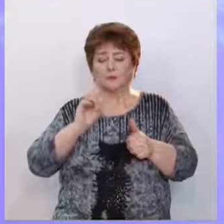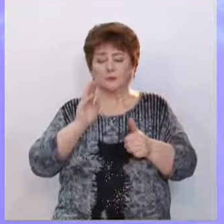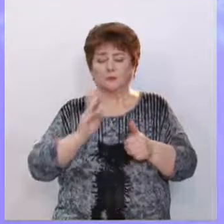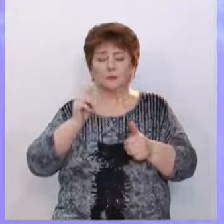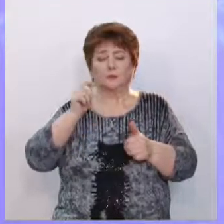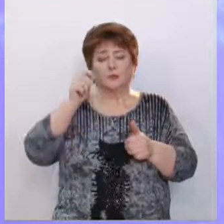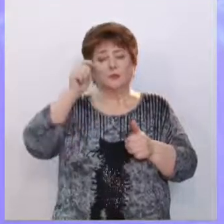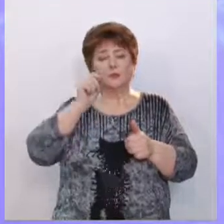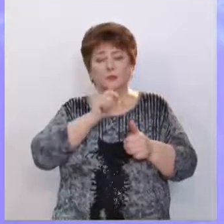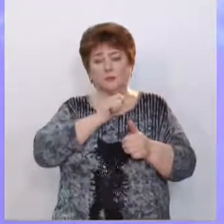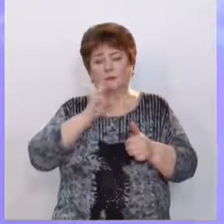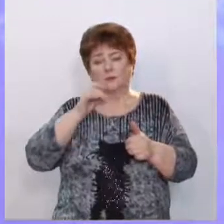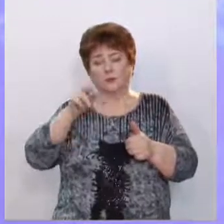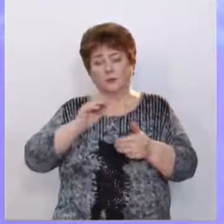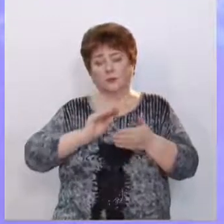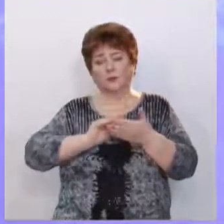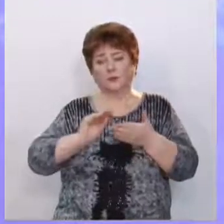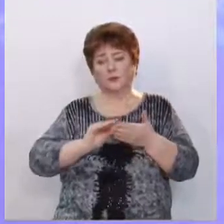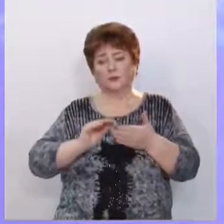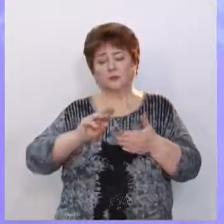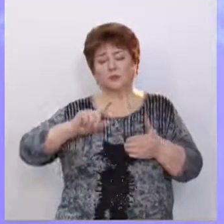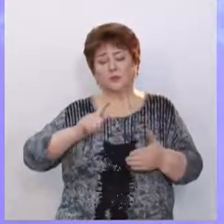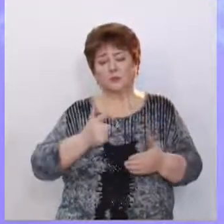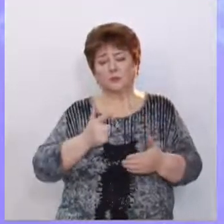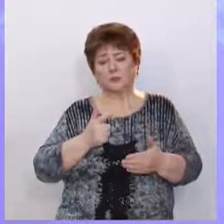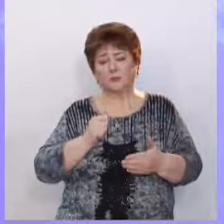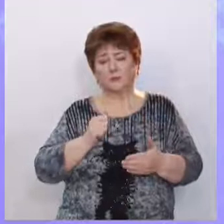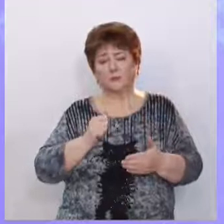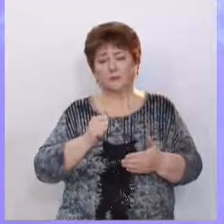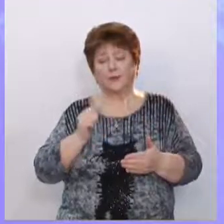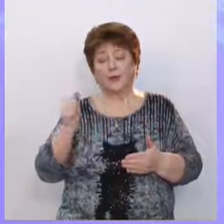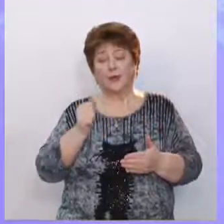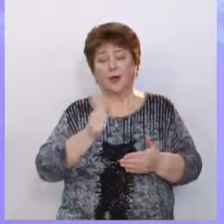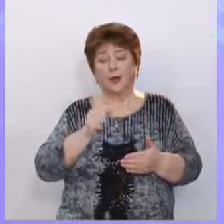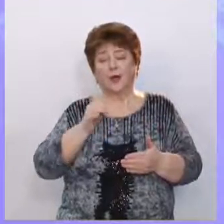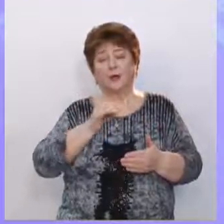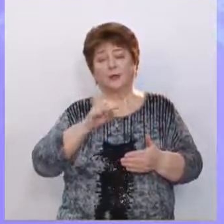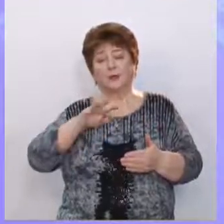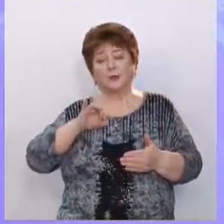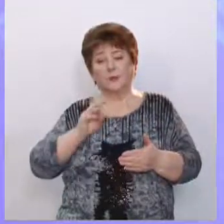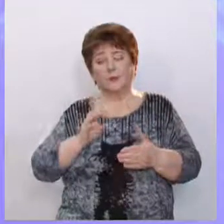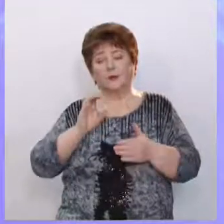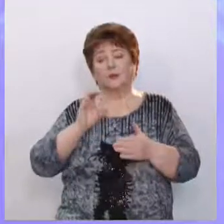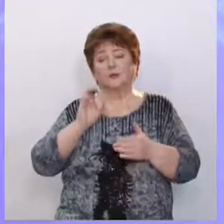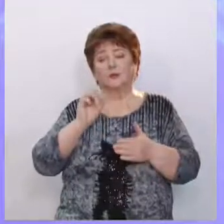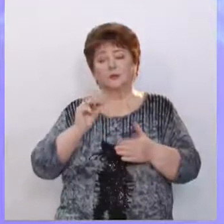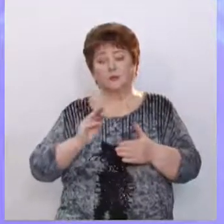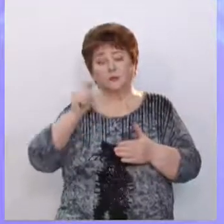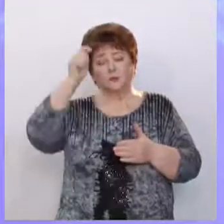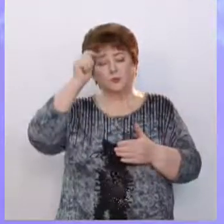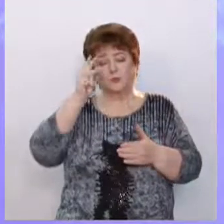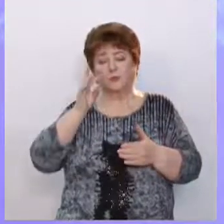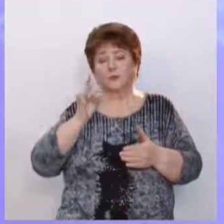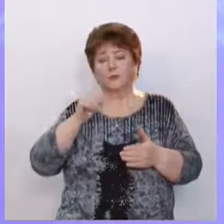существительных женского рода пишется мягкий знак, а в именах существительных мужского